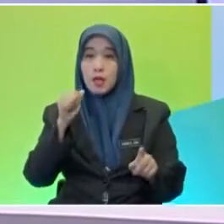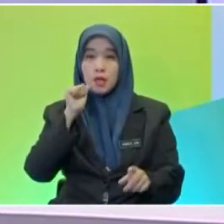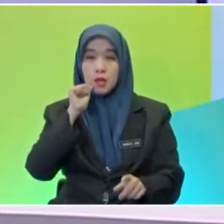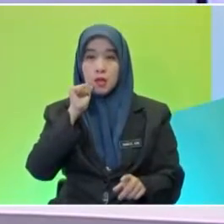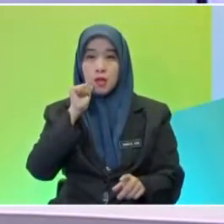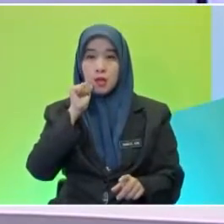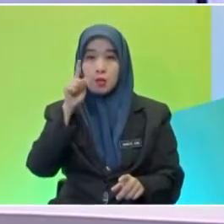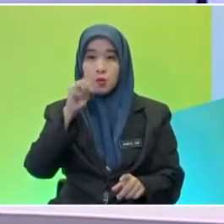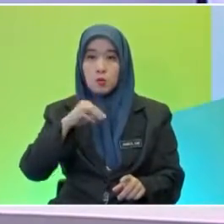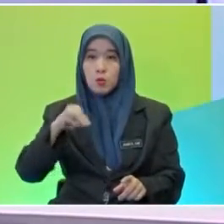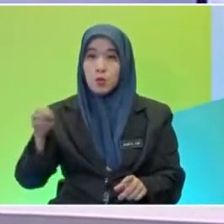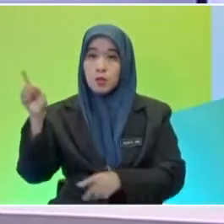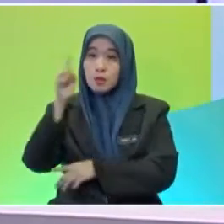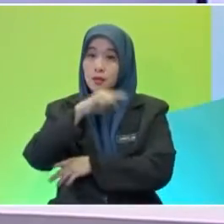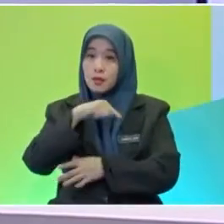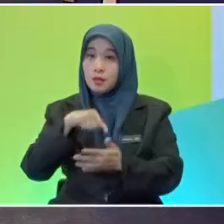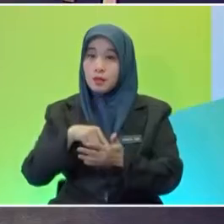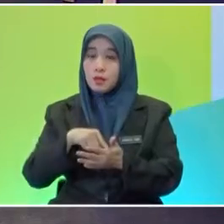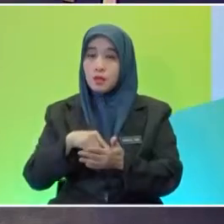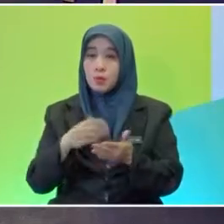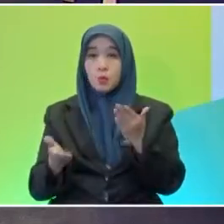kita pada hari ini mungkin